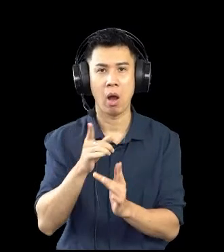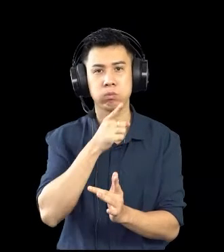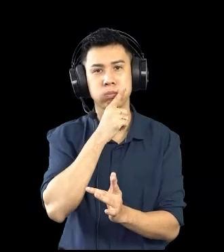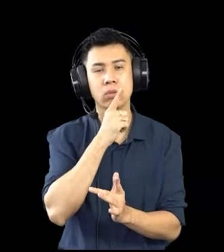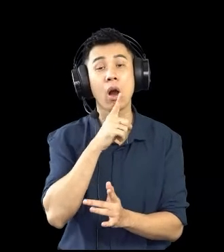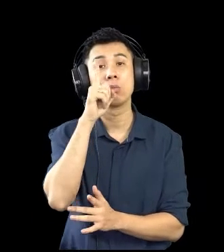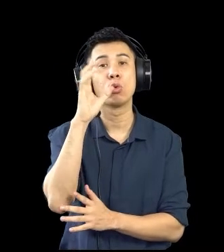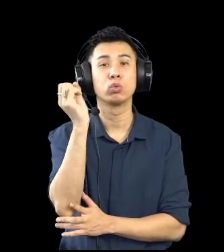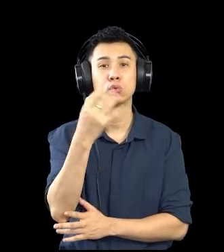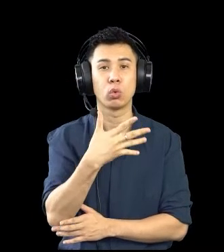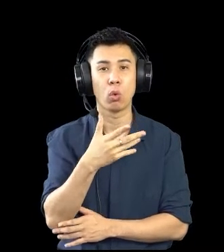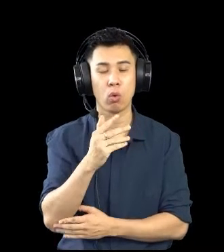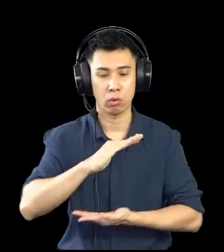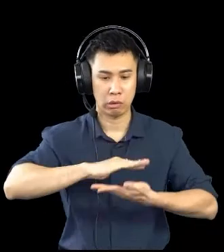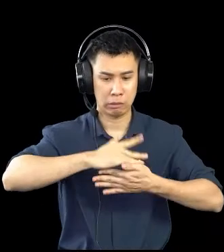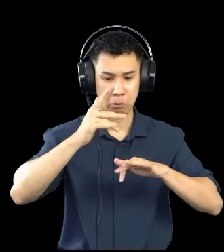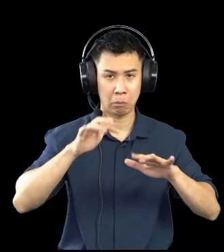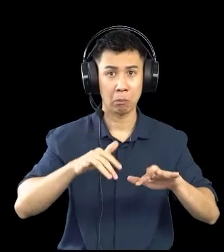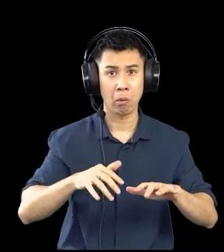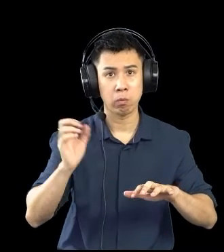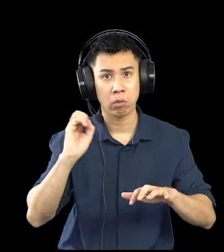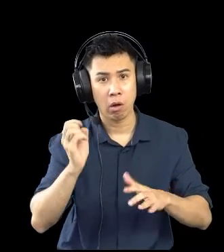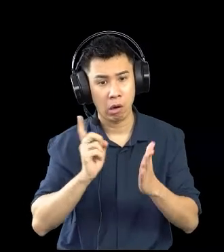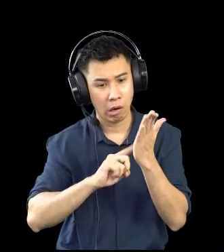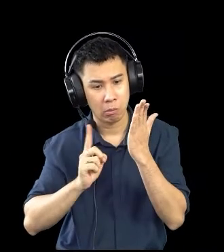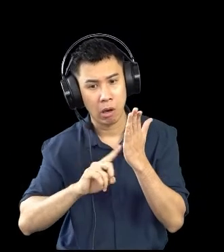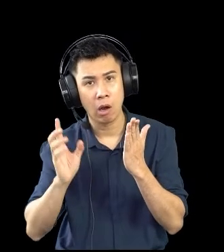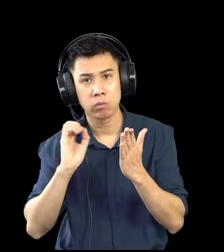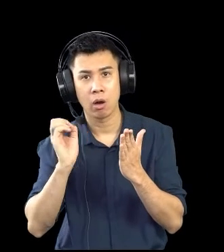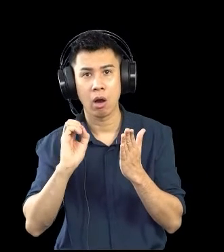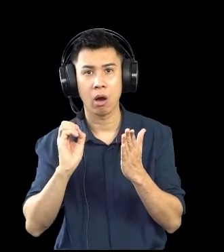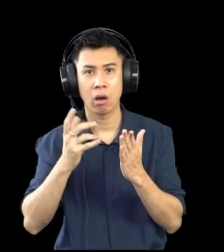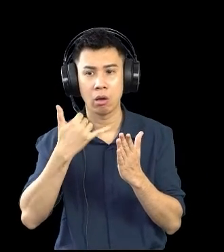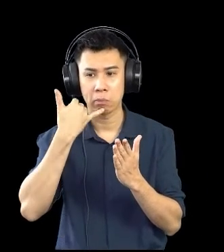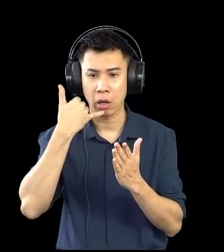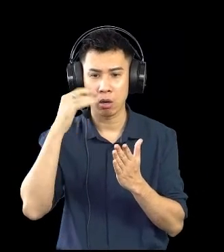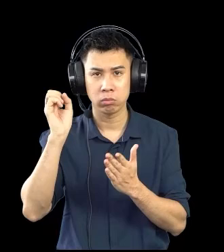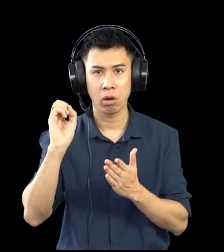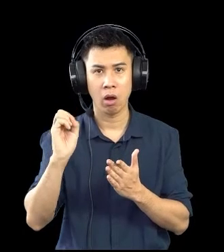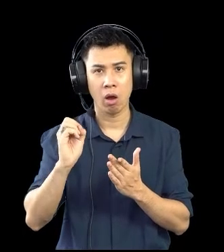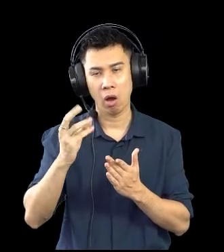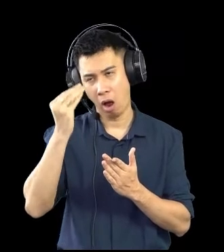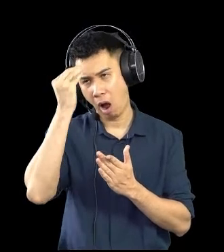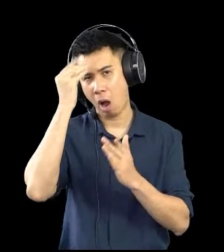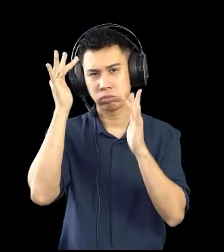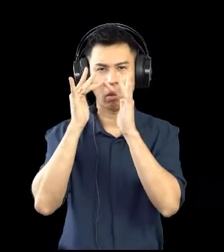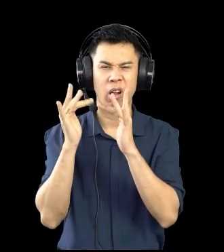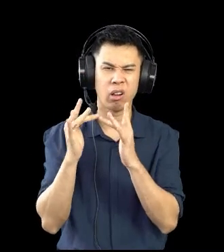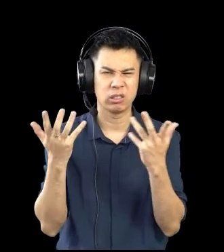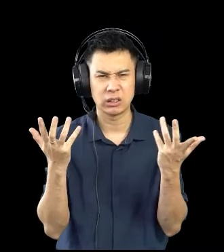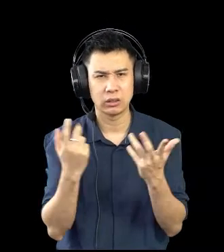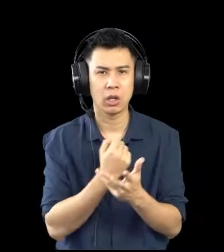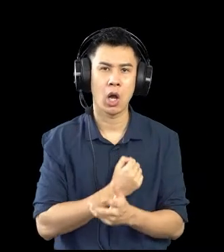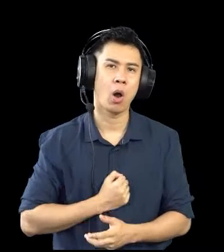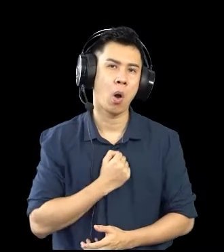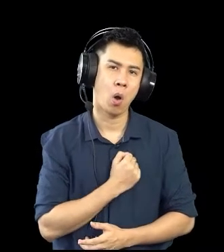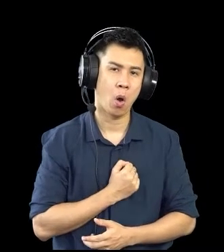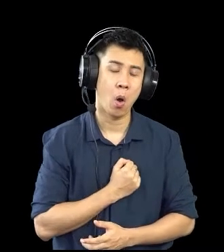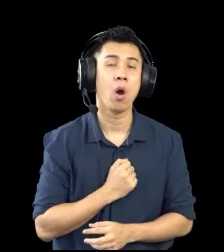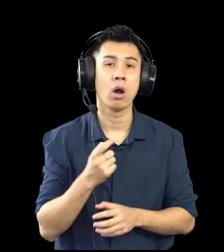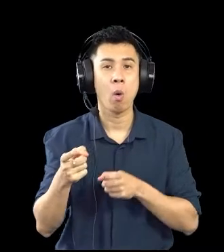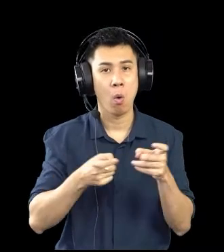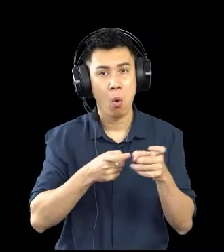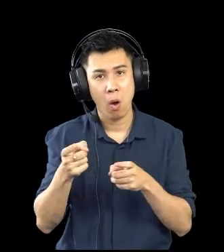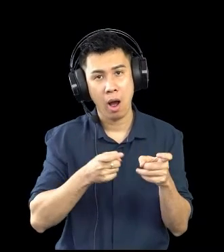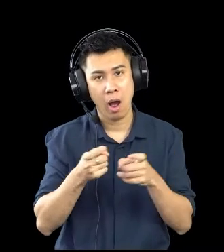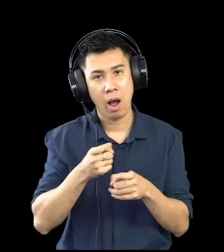là có một vài em thì lại không có máy tính và một vài em thì cũng có thể là không có điện thoại nên là việc học online này nó rất là khó. Thì bọn em cũng rất cố gắng trong cái